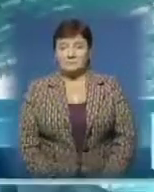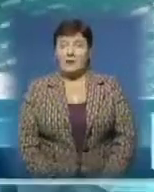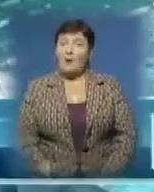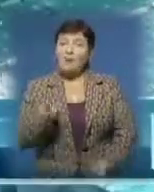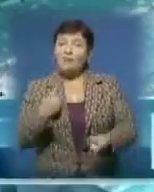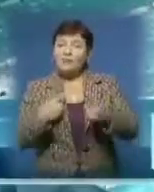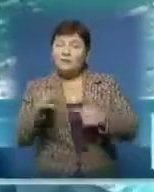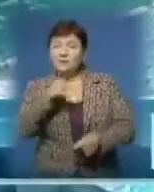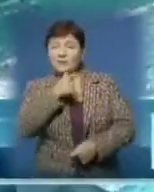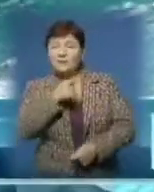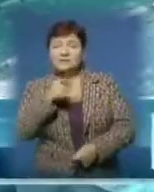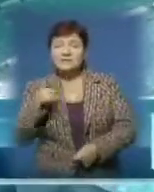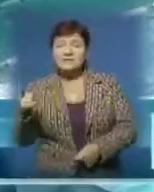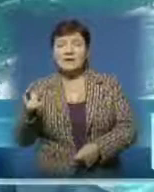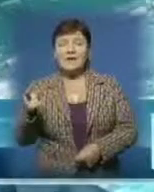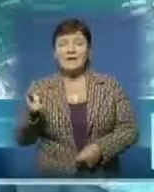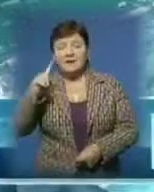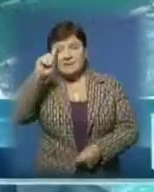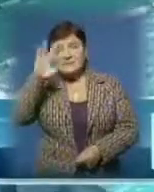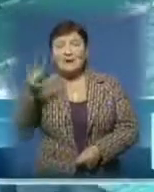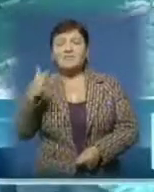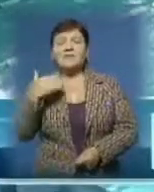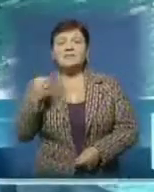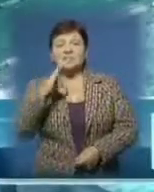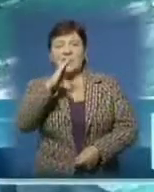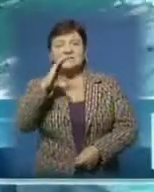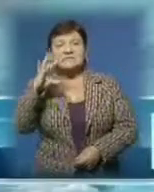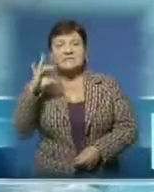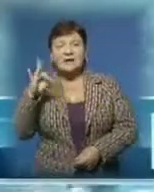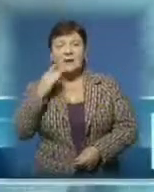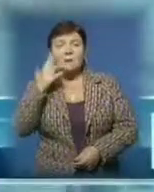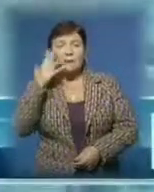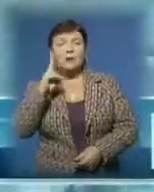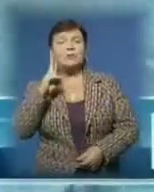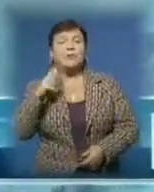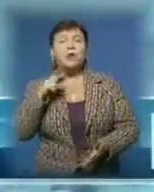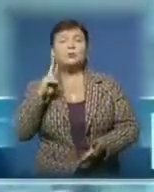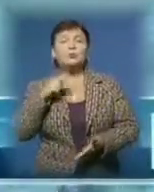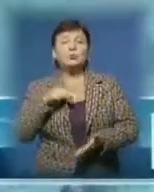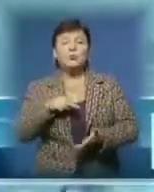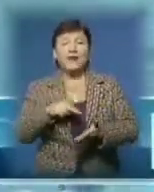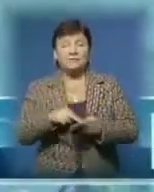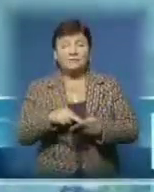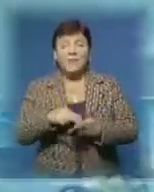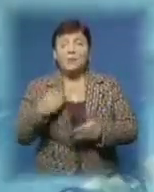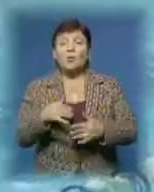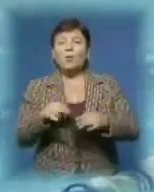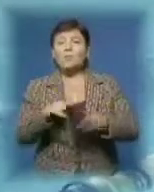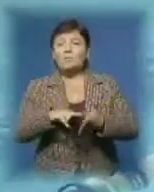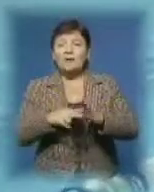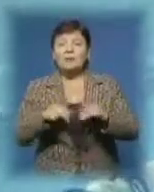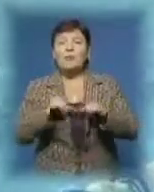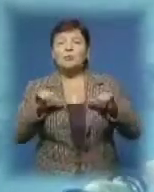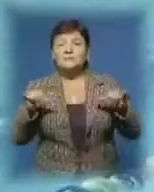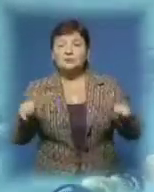Повернути часи слави водного поло, яку край здобув ще в роки Радянського Союзу, мріють ті, хто стояв у його витоків. План розвитку цього виду спорту